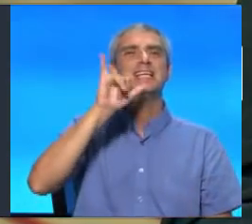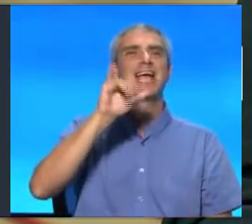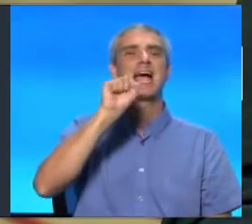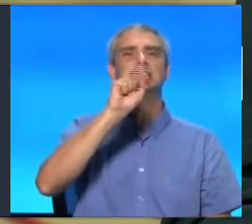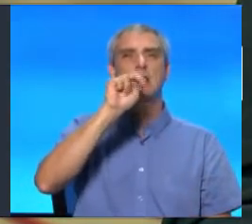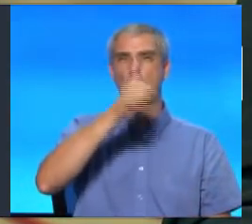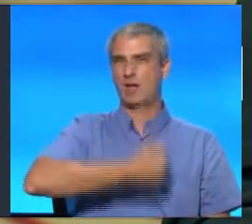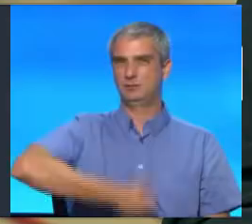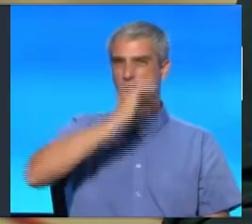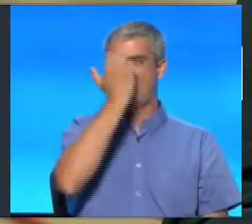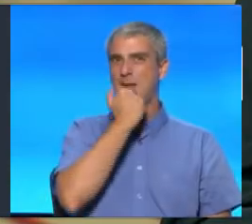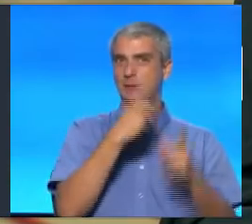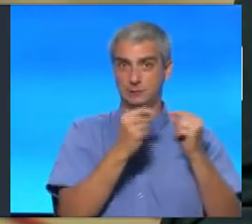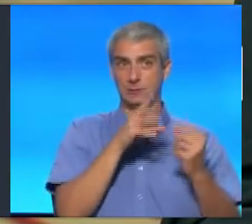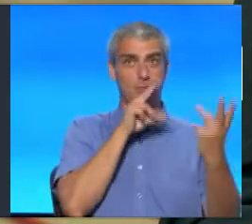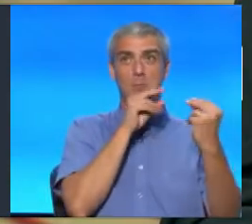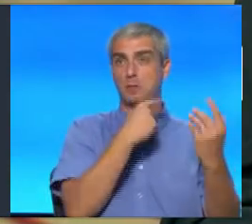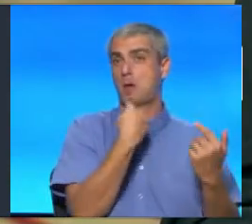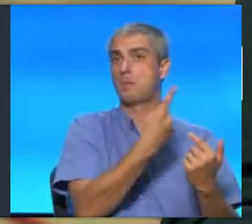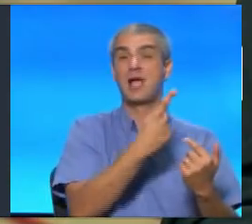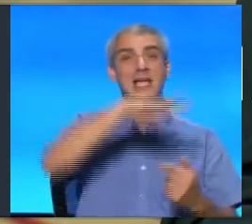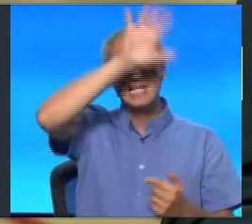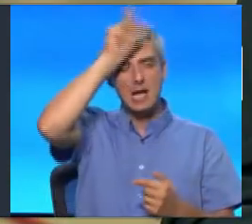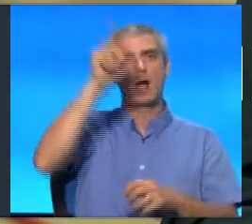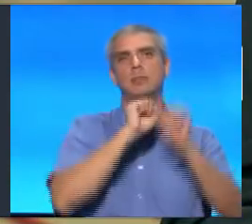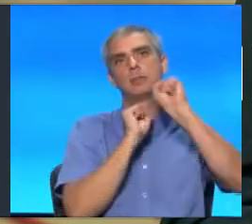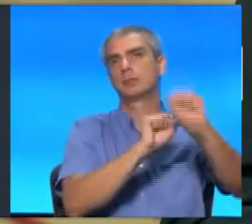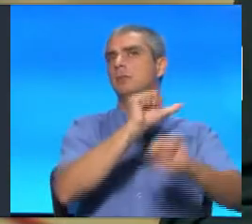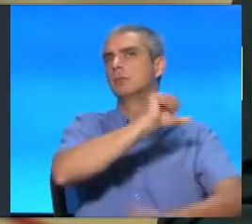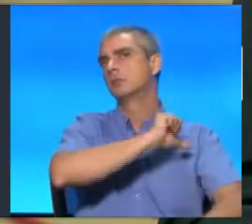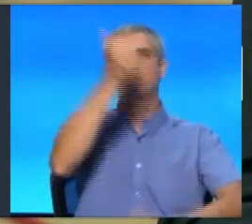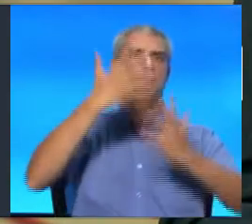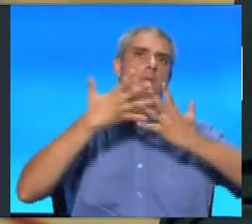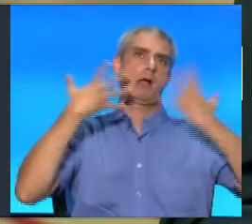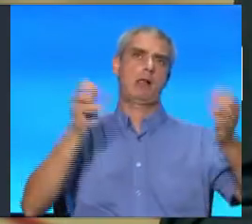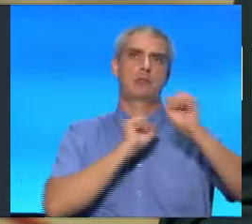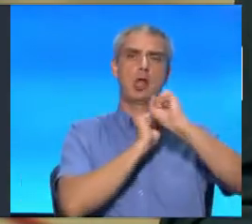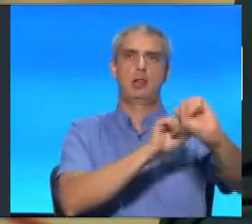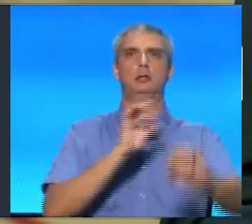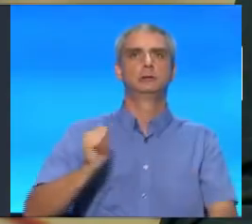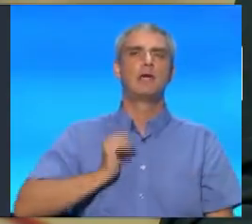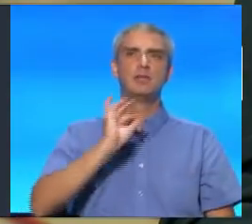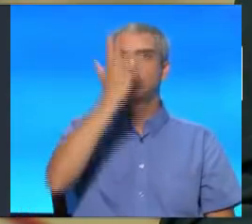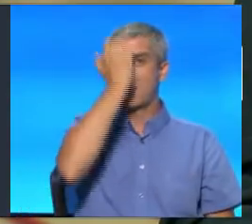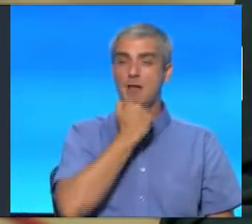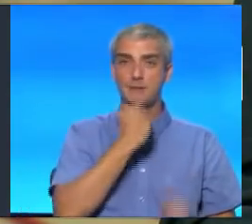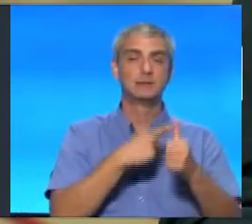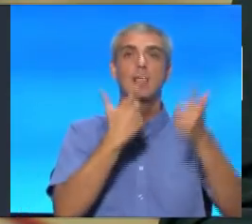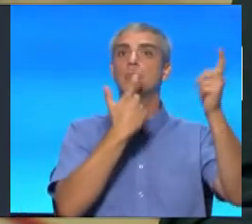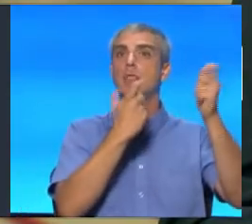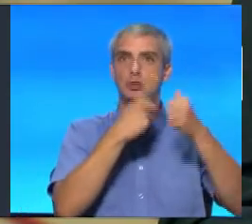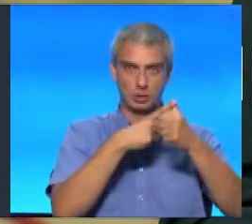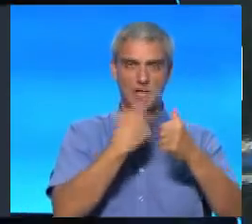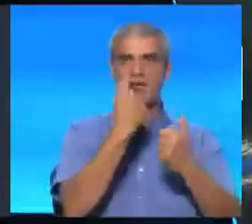כך עם עיתונאים בעזה רק לאחרונה, שאיראן היא התומכת הגדולה ביותר לזרוע הצבאית של חמאס, גם בנשק וגם